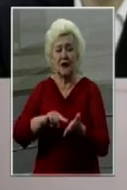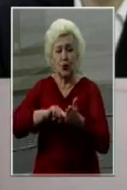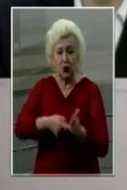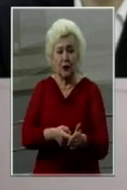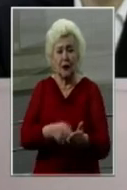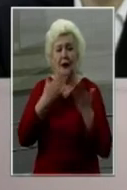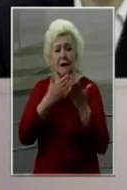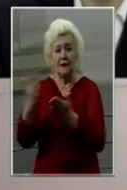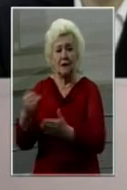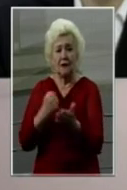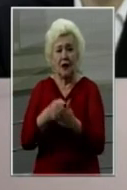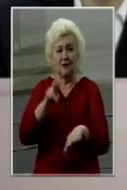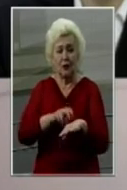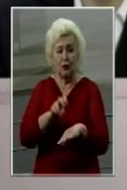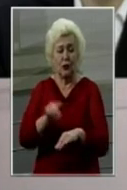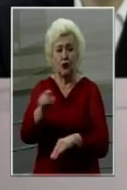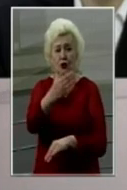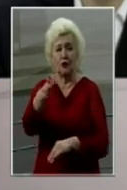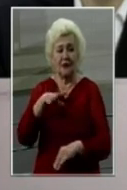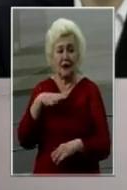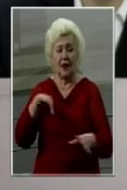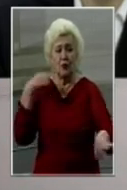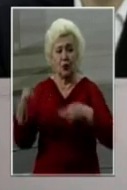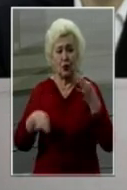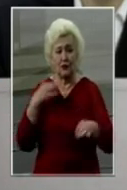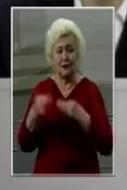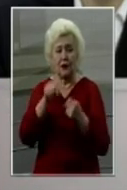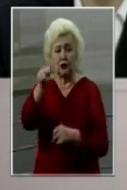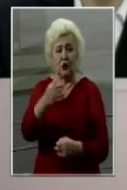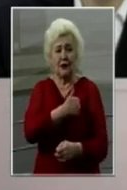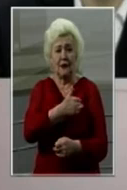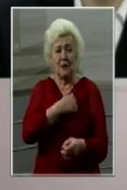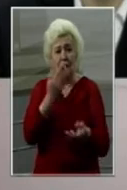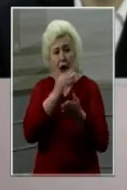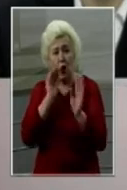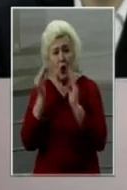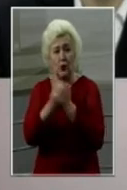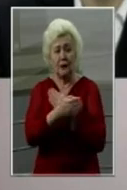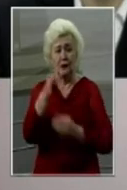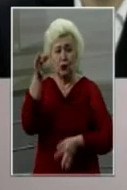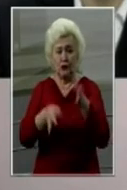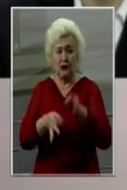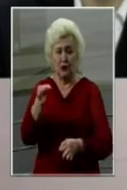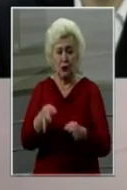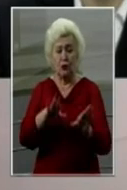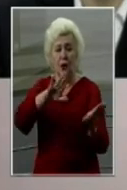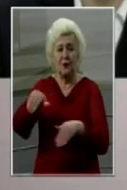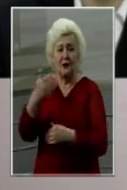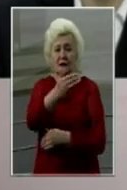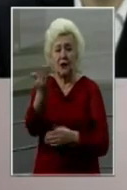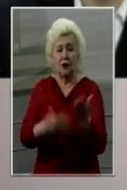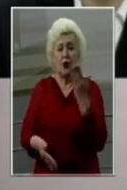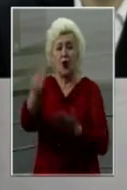не звертався до лікаря, щоб це не було розтрактовано як те, що він намагається уникнути суду. Значить, після того, як